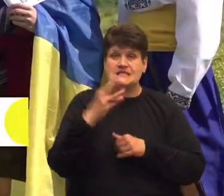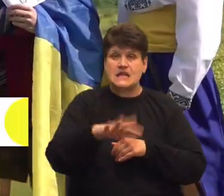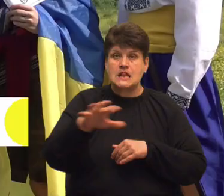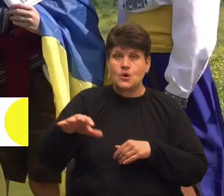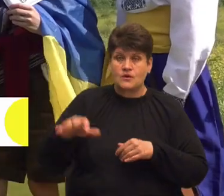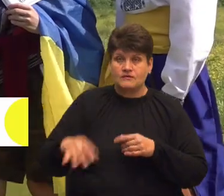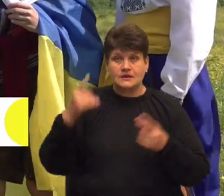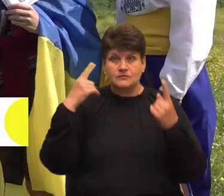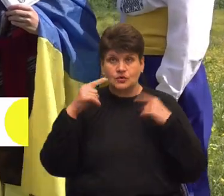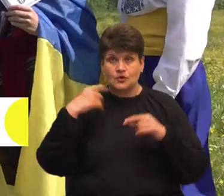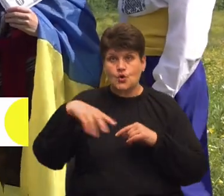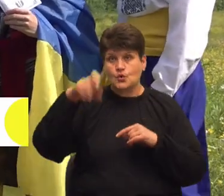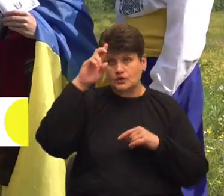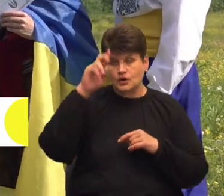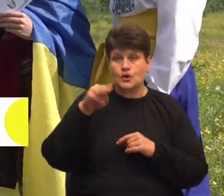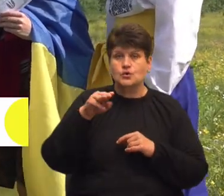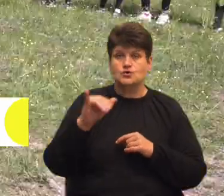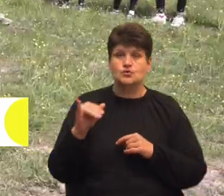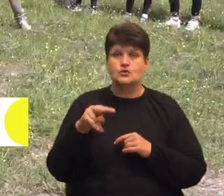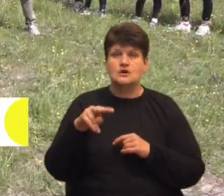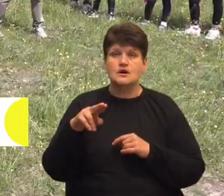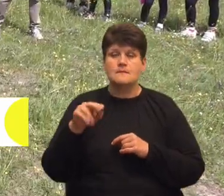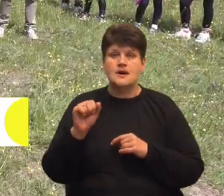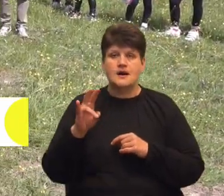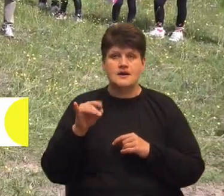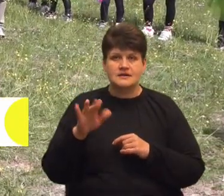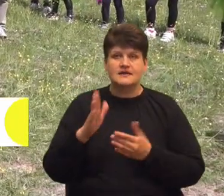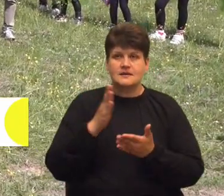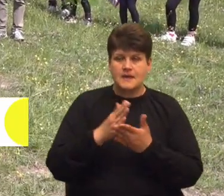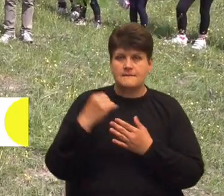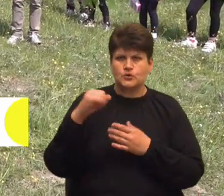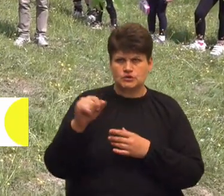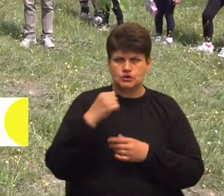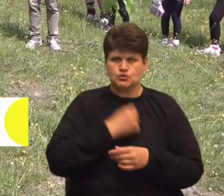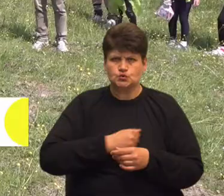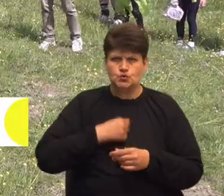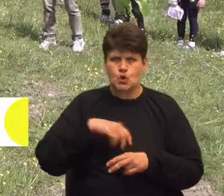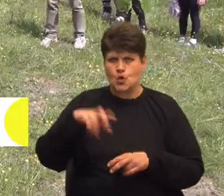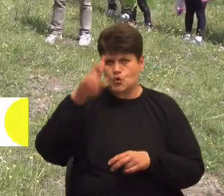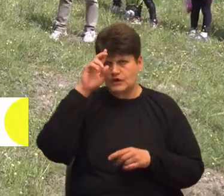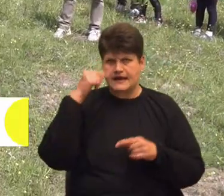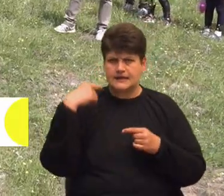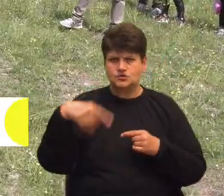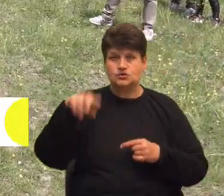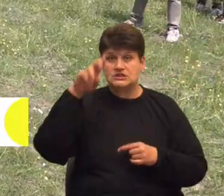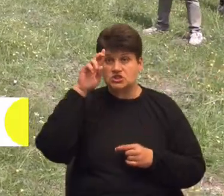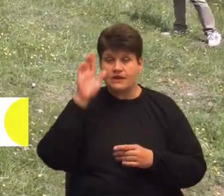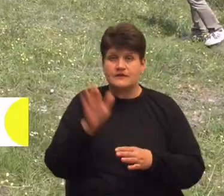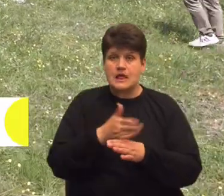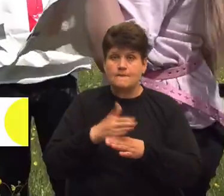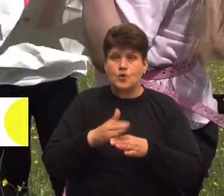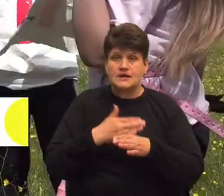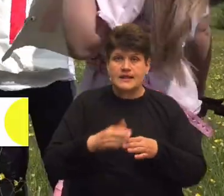легенду про короля тюльпанів який має перемогти злого короля іншої держави патіна усі учасники поділилися на